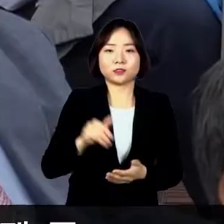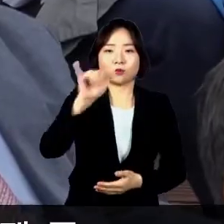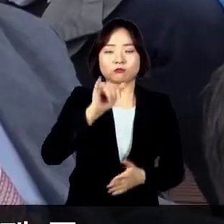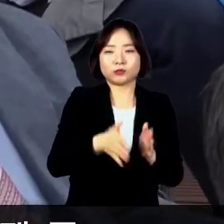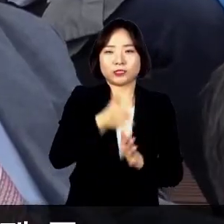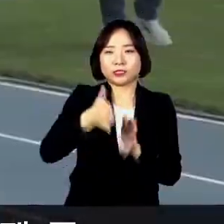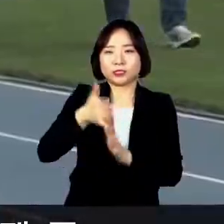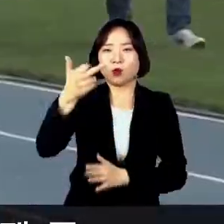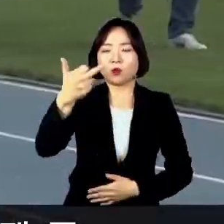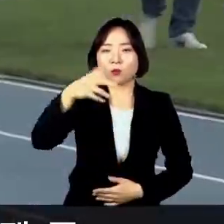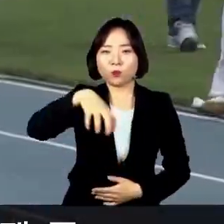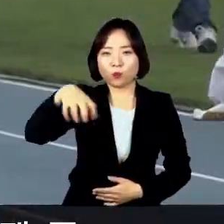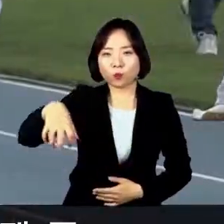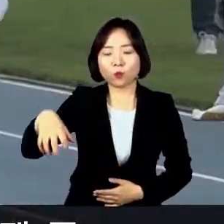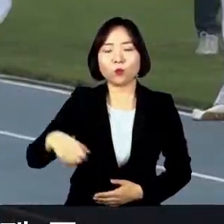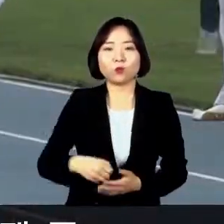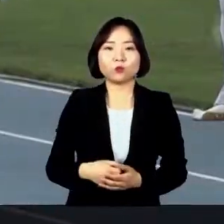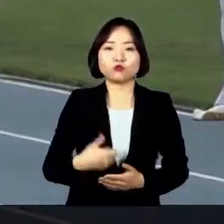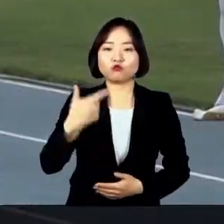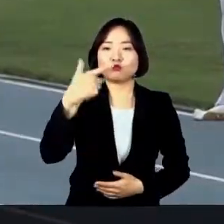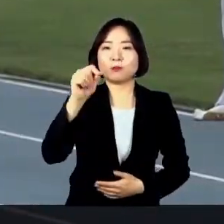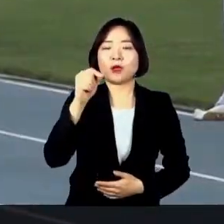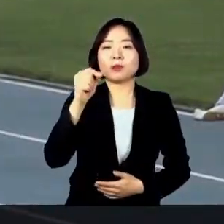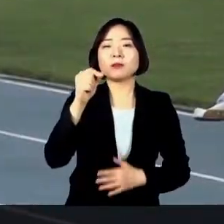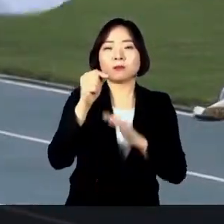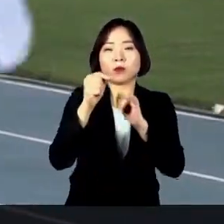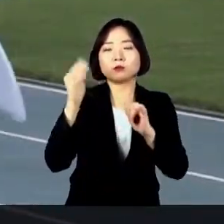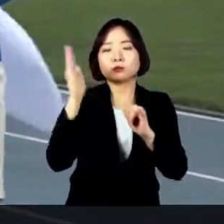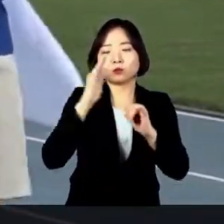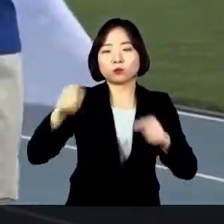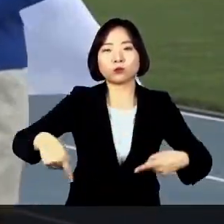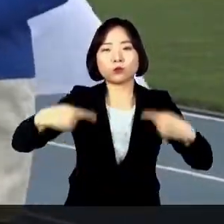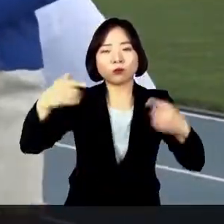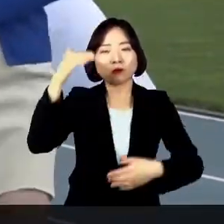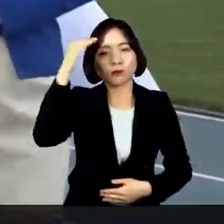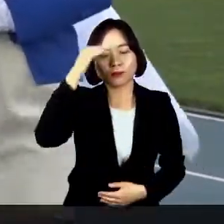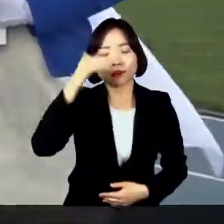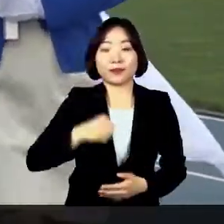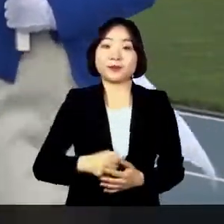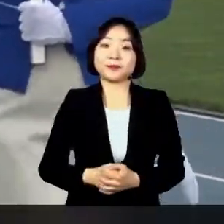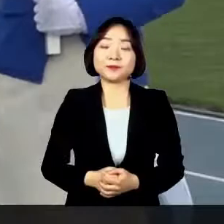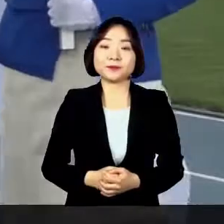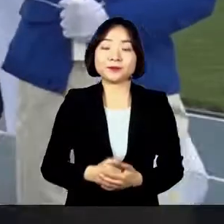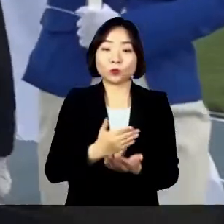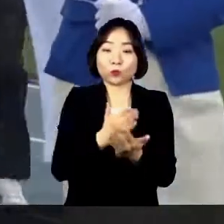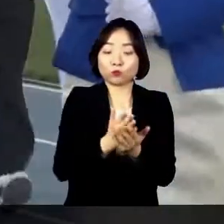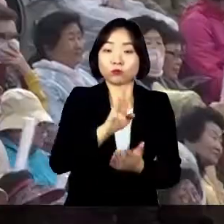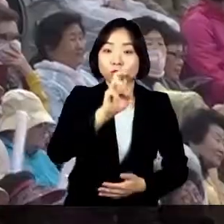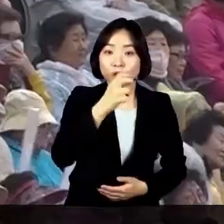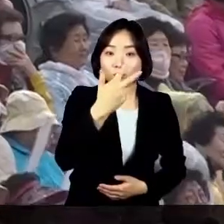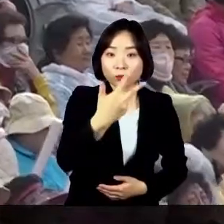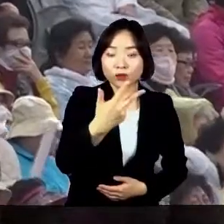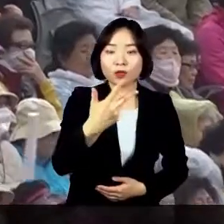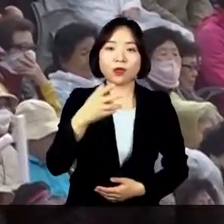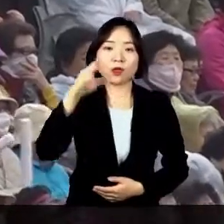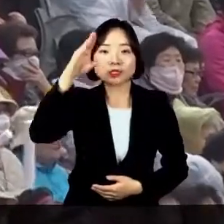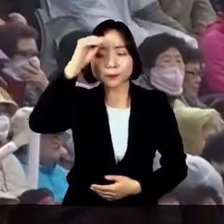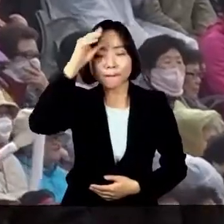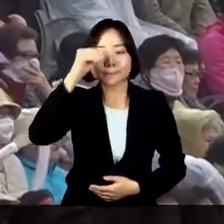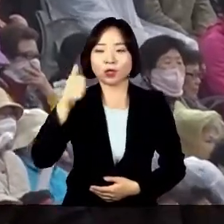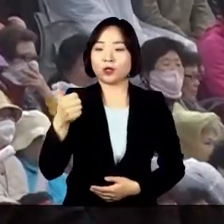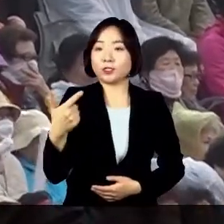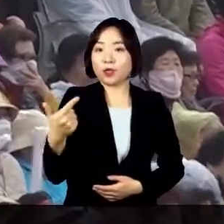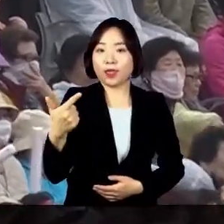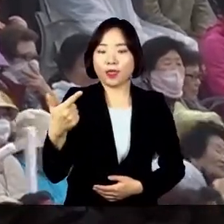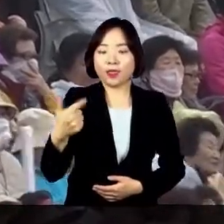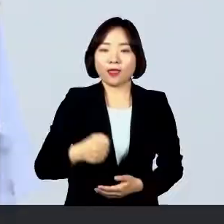시도 선수, 임원, 관람객 등 6만여 명이 참가한 가운데 일반 종목 37개 종목, 시범 종목 6개